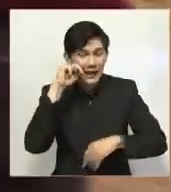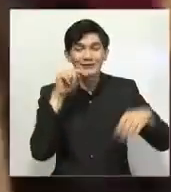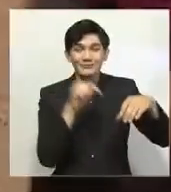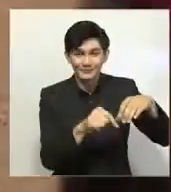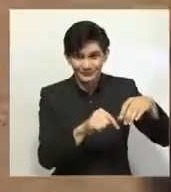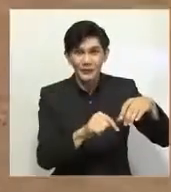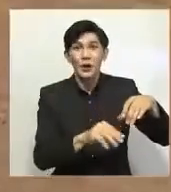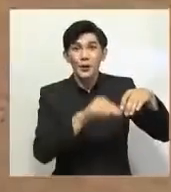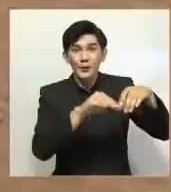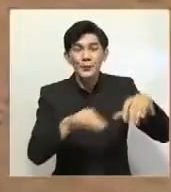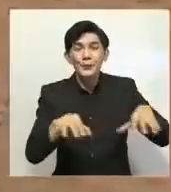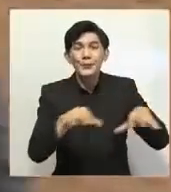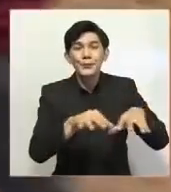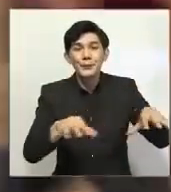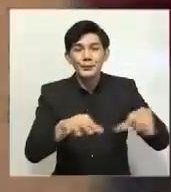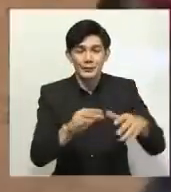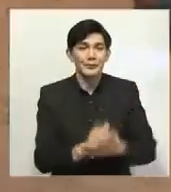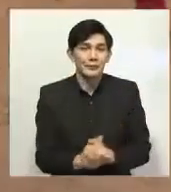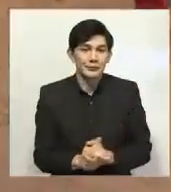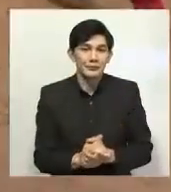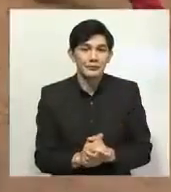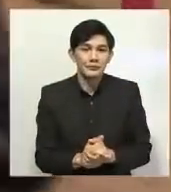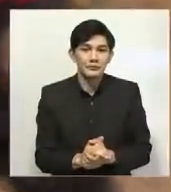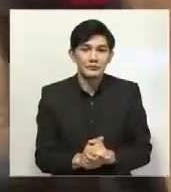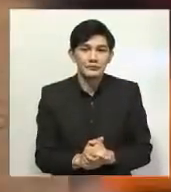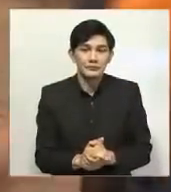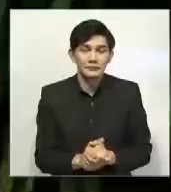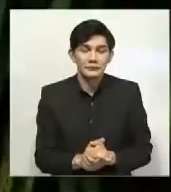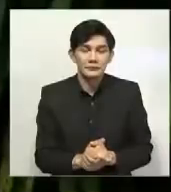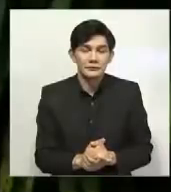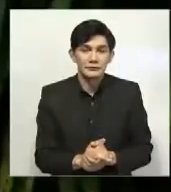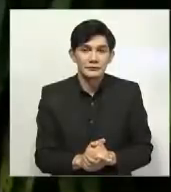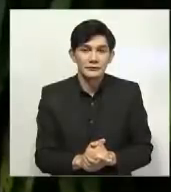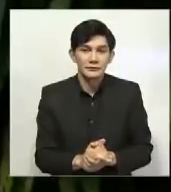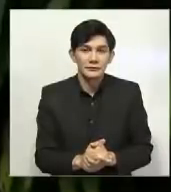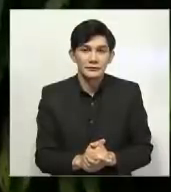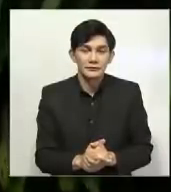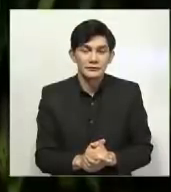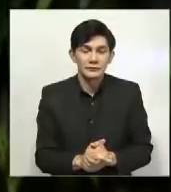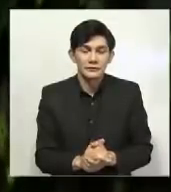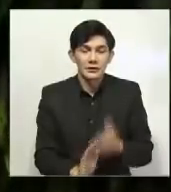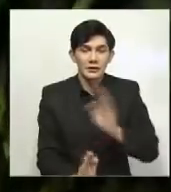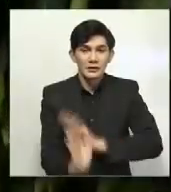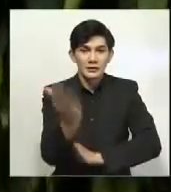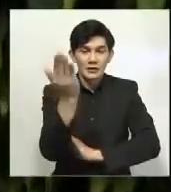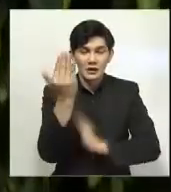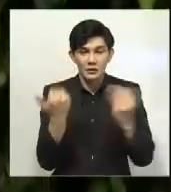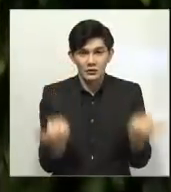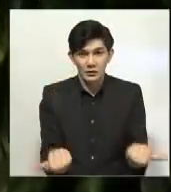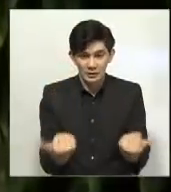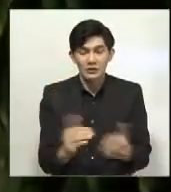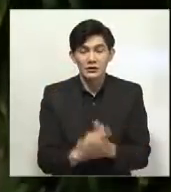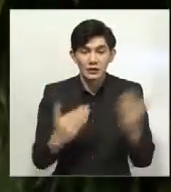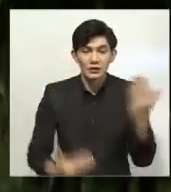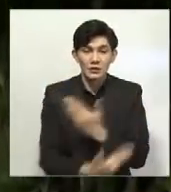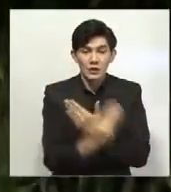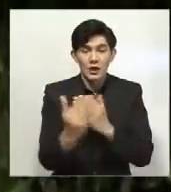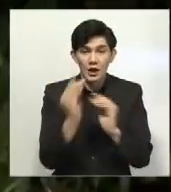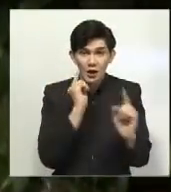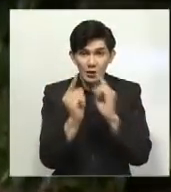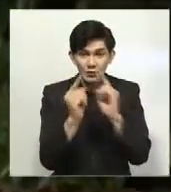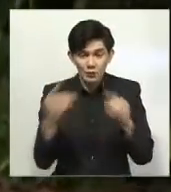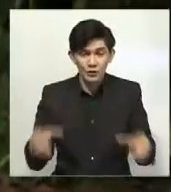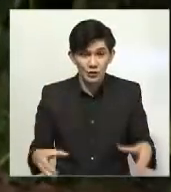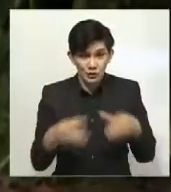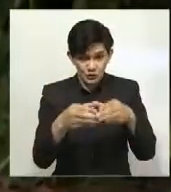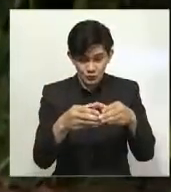ำที่อยู่ภายในถ้ำนั้นทรงตัวครับ เมื่อช่วงเช้าที่ผ่านมานะครับผมได้มีโอกาสพูดคุยกับที